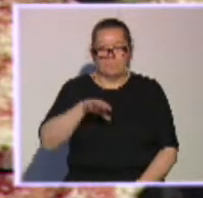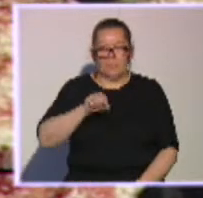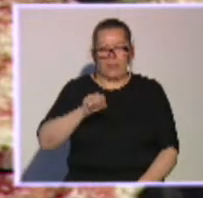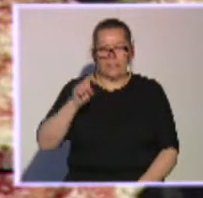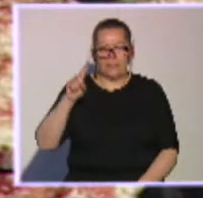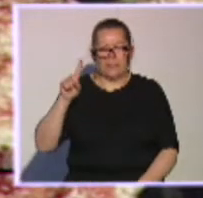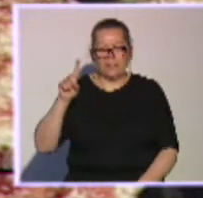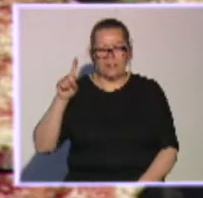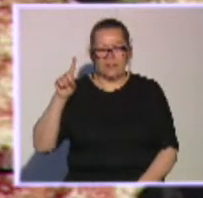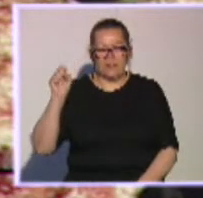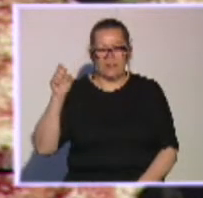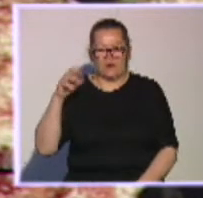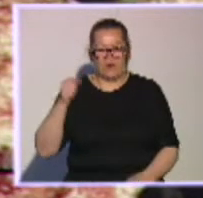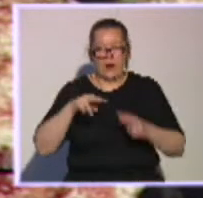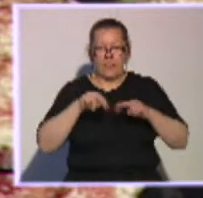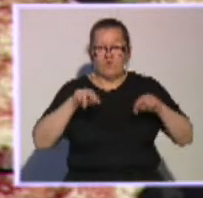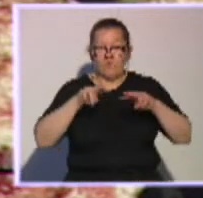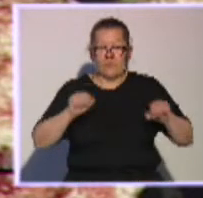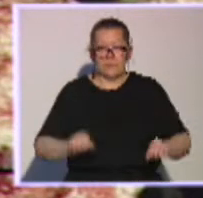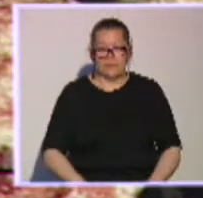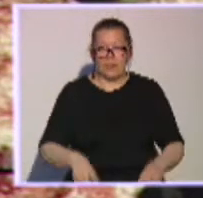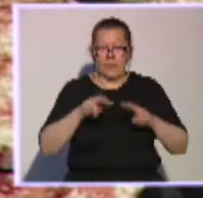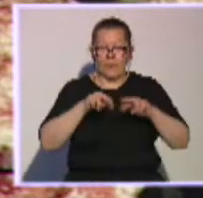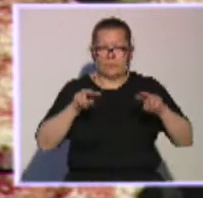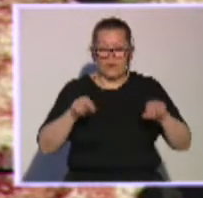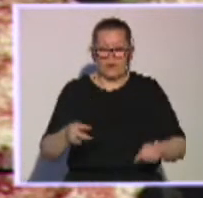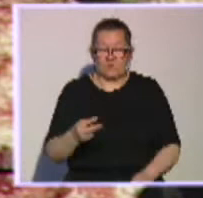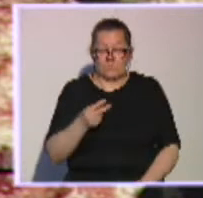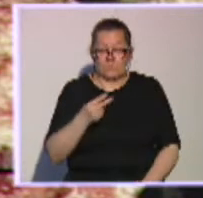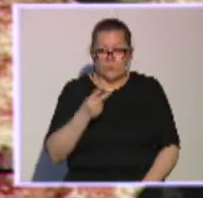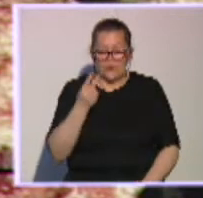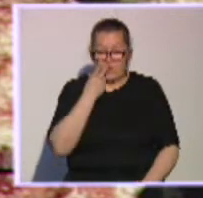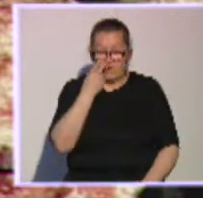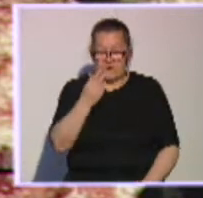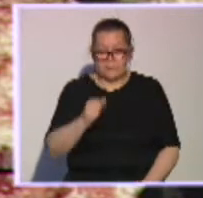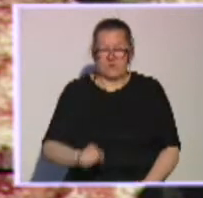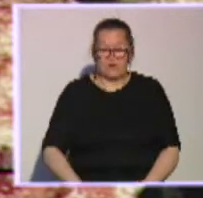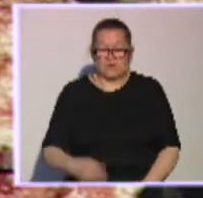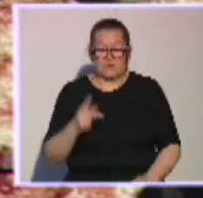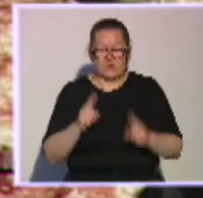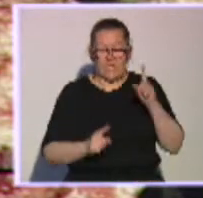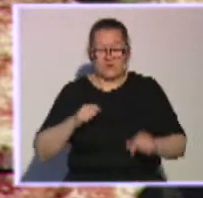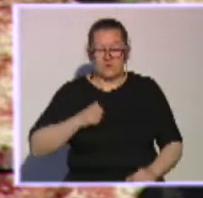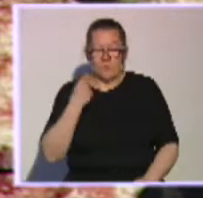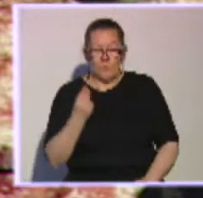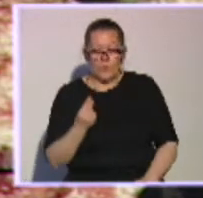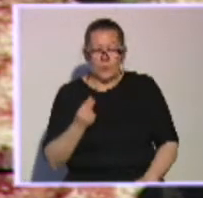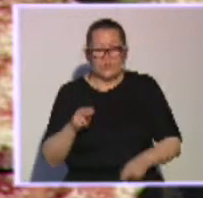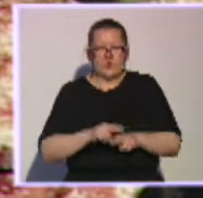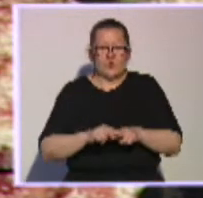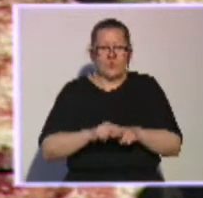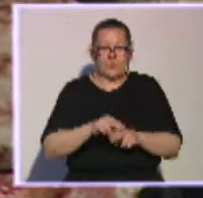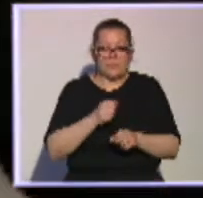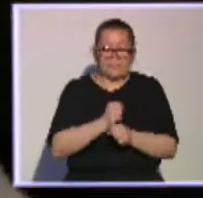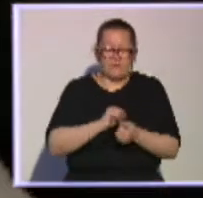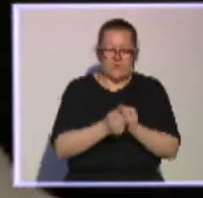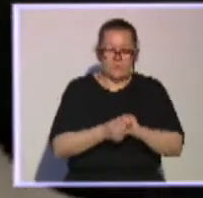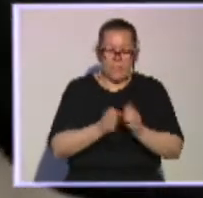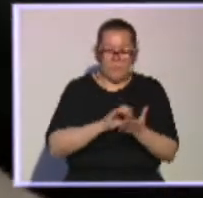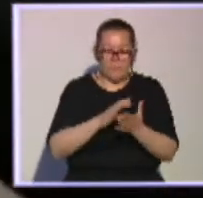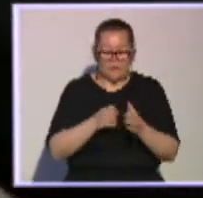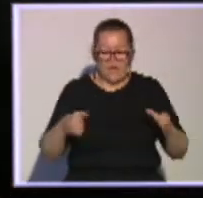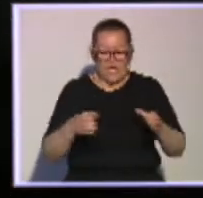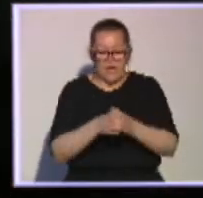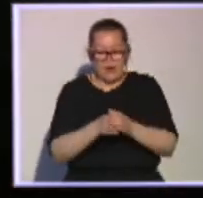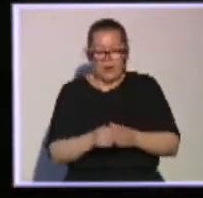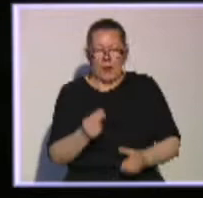Micii de la Dedulești au fost verificați. Controlul nu a vrut să scoată în evidență dacă au gust bun, ci condițiile în care sunt comercializați. Echipe mixte de control